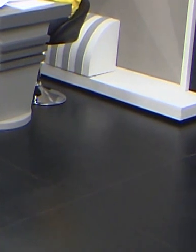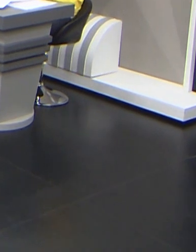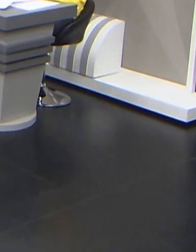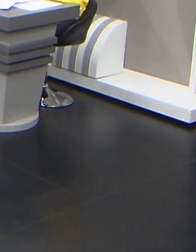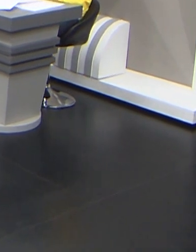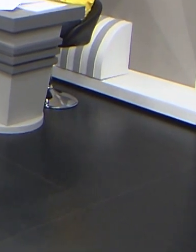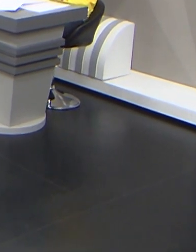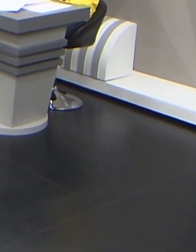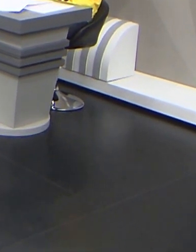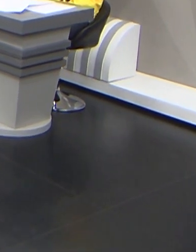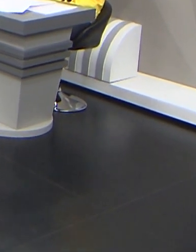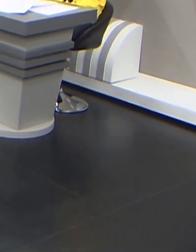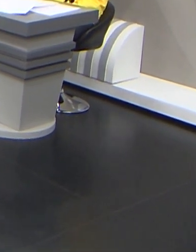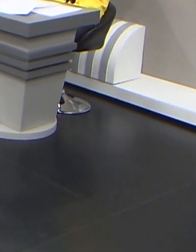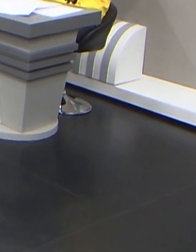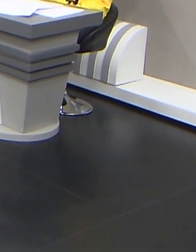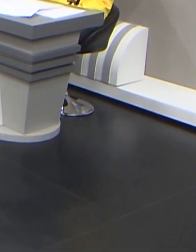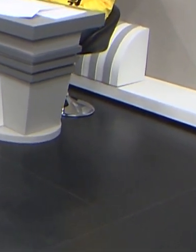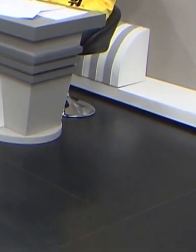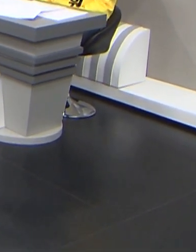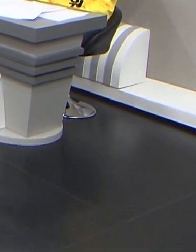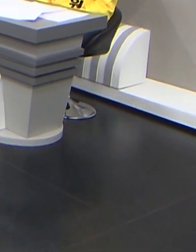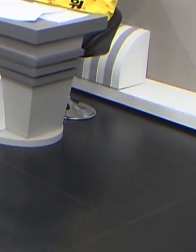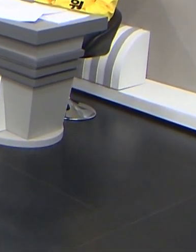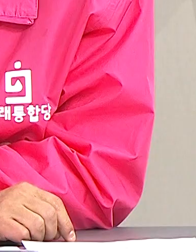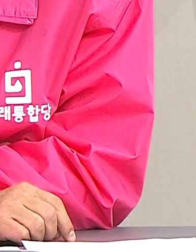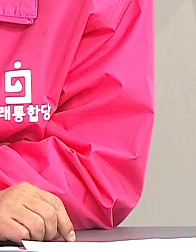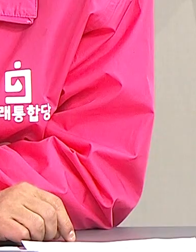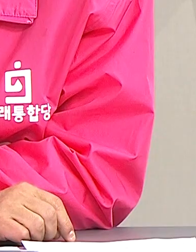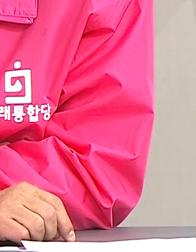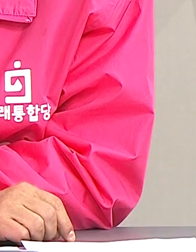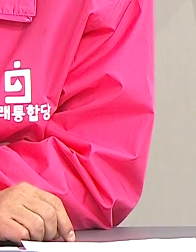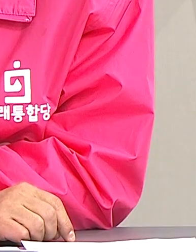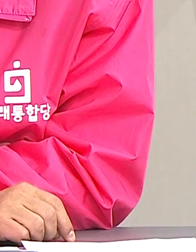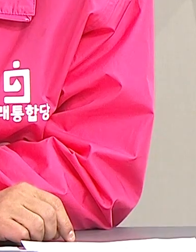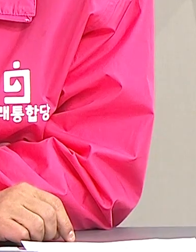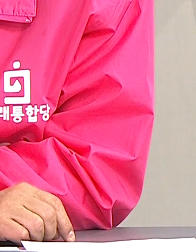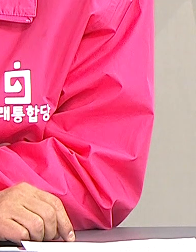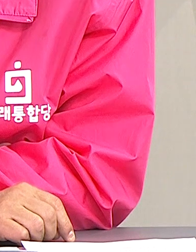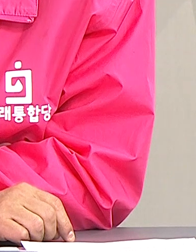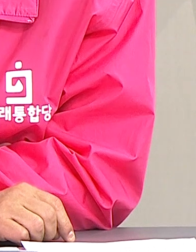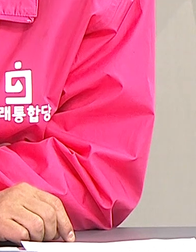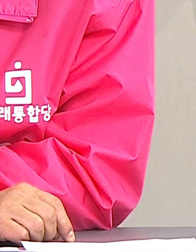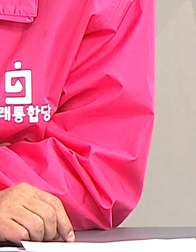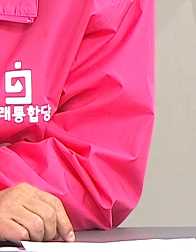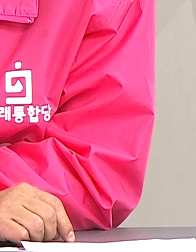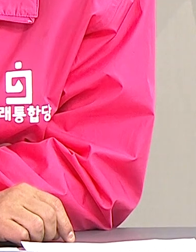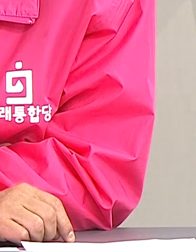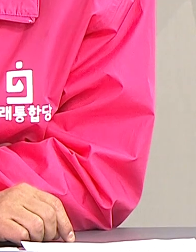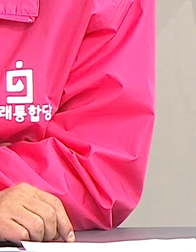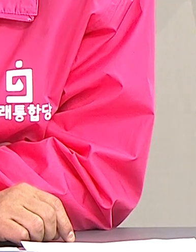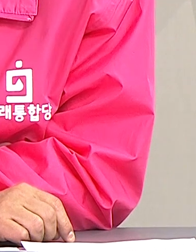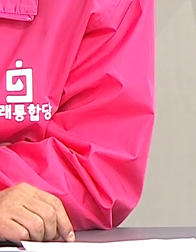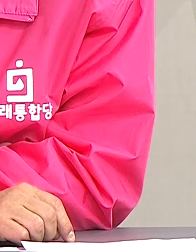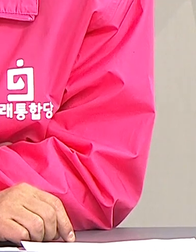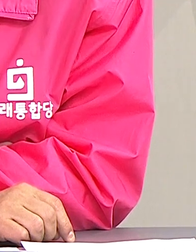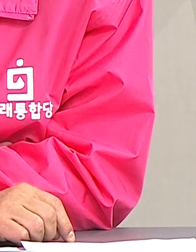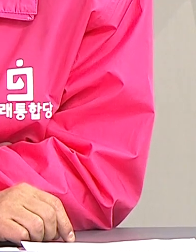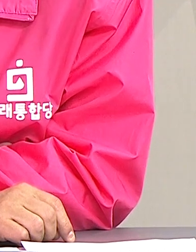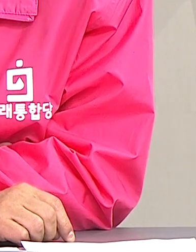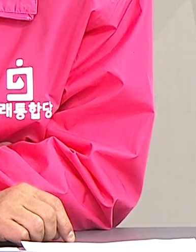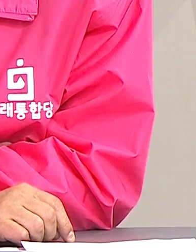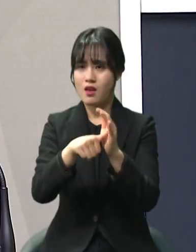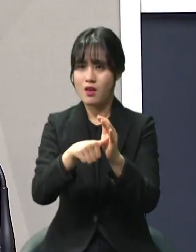주도권 토론에선 더 치열한 공방이 벌어졌습니다. 윤관석 후보는 막말 논란에 대해 이원복 후보의 입장을